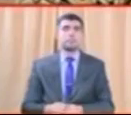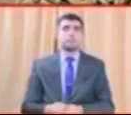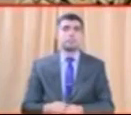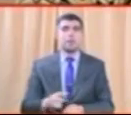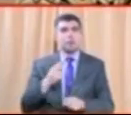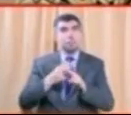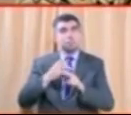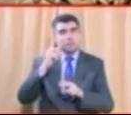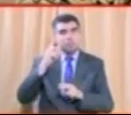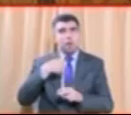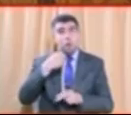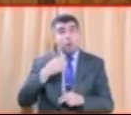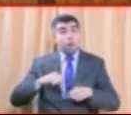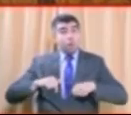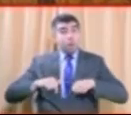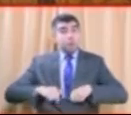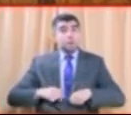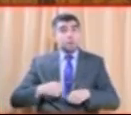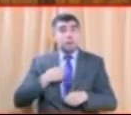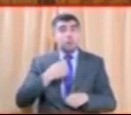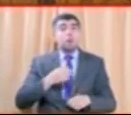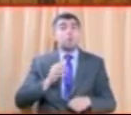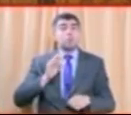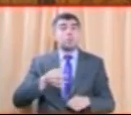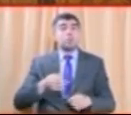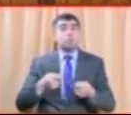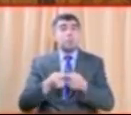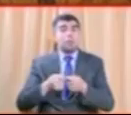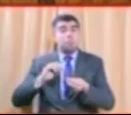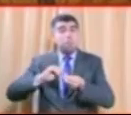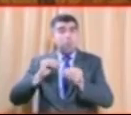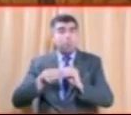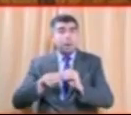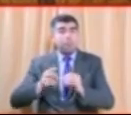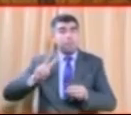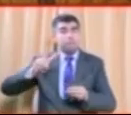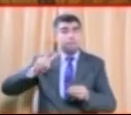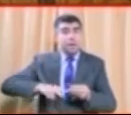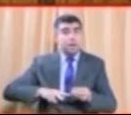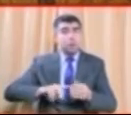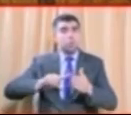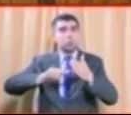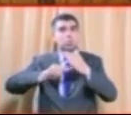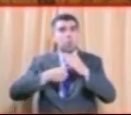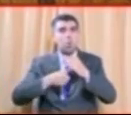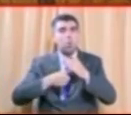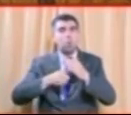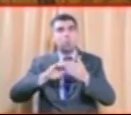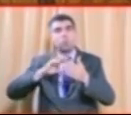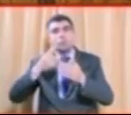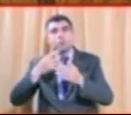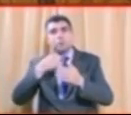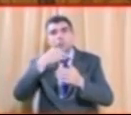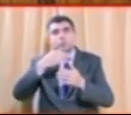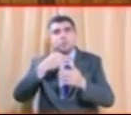بسم الله الرحمن الرحيم. سيد الوزير المحترم، حقا مجموعة الصعوبات التي تعتري الكهرباء القروية تتمثل في